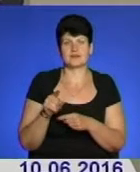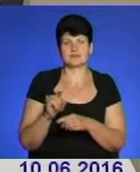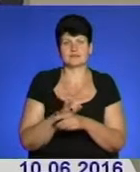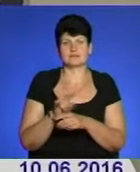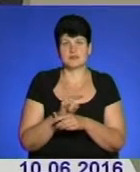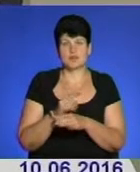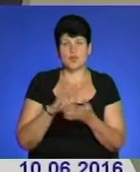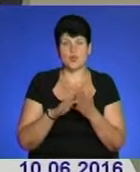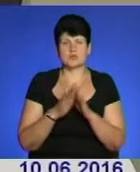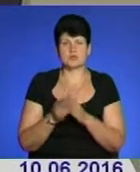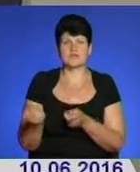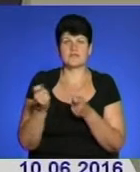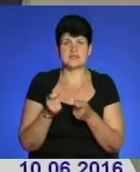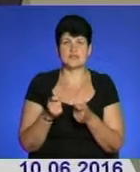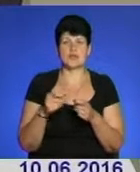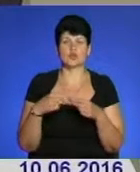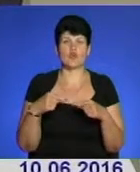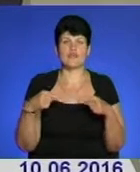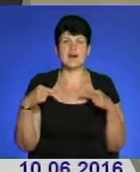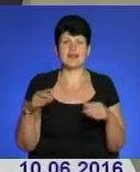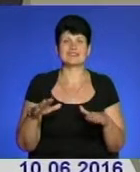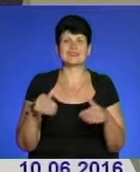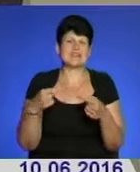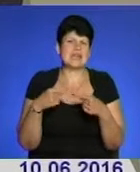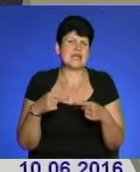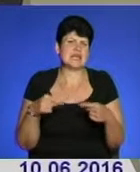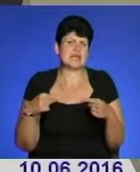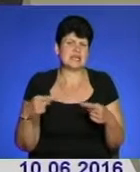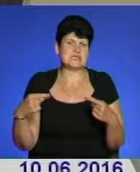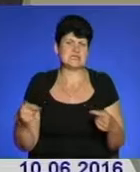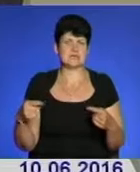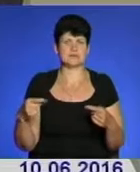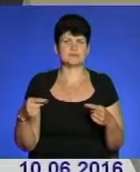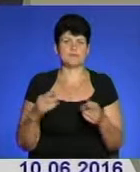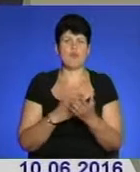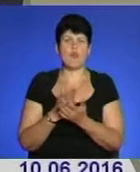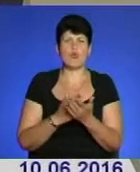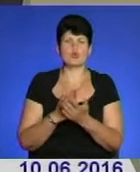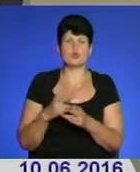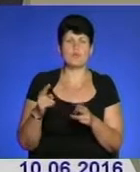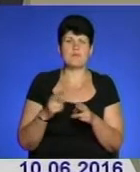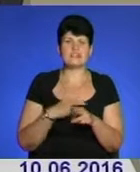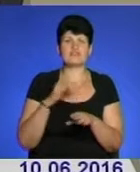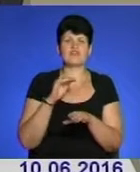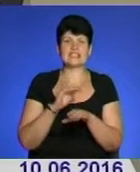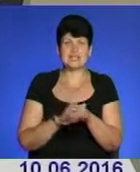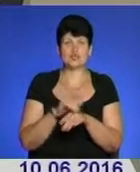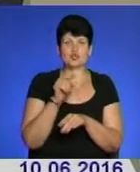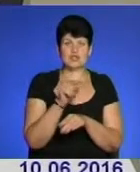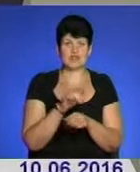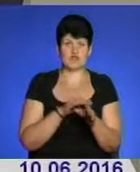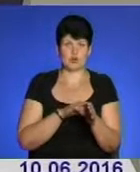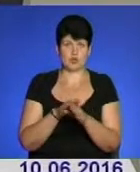угоди на поставку товарів і надання різного роду послуг без фактичного їх виконання.